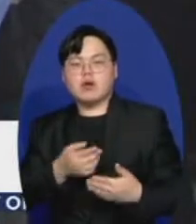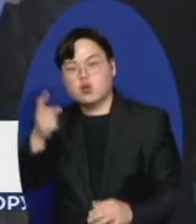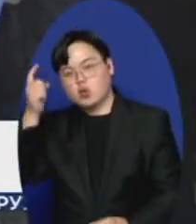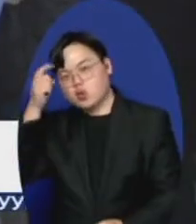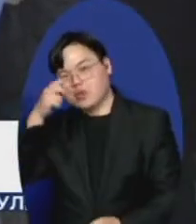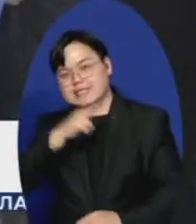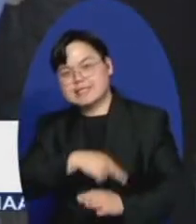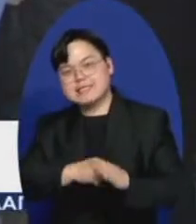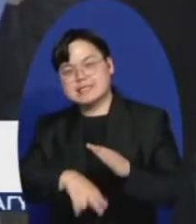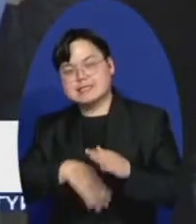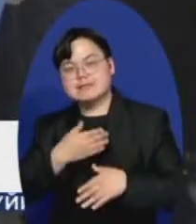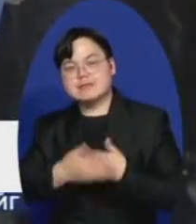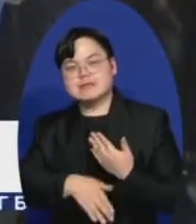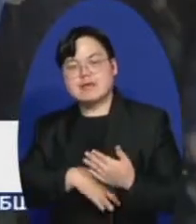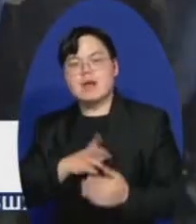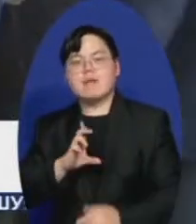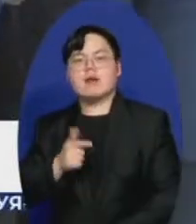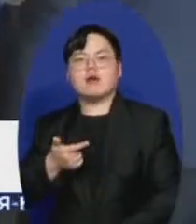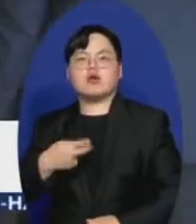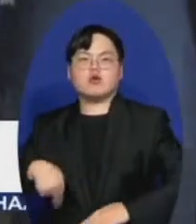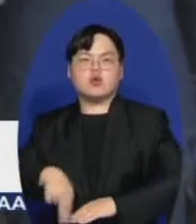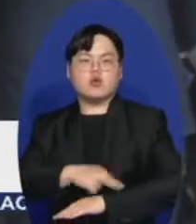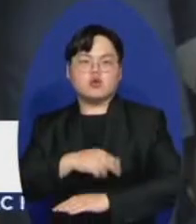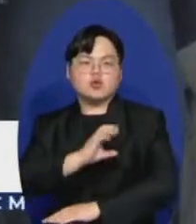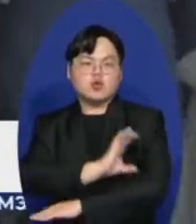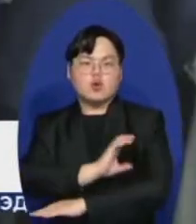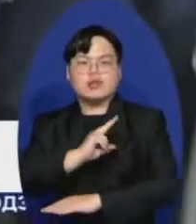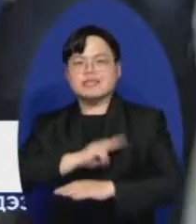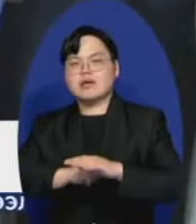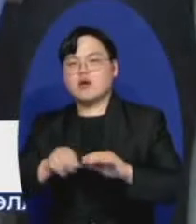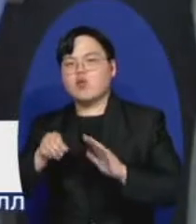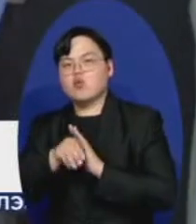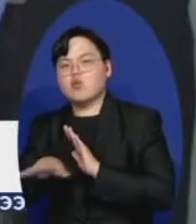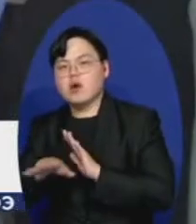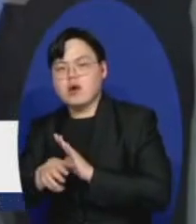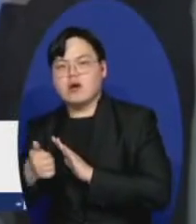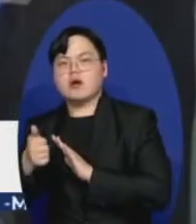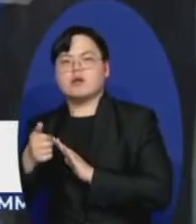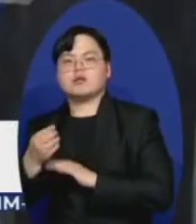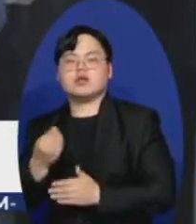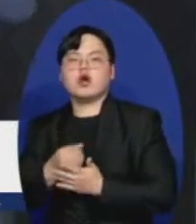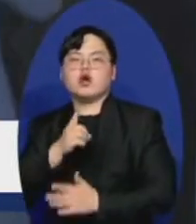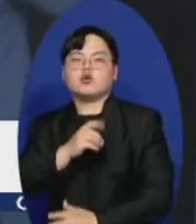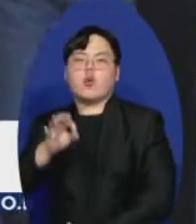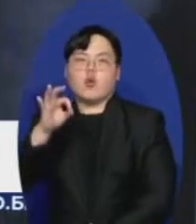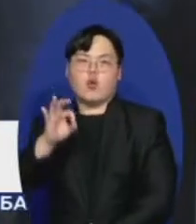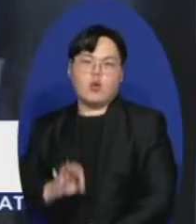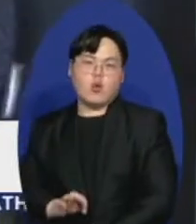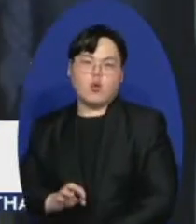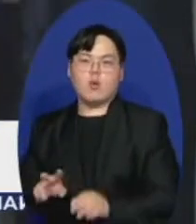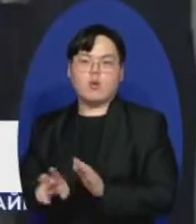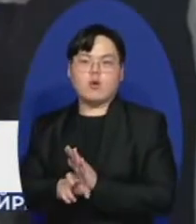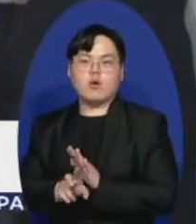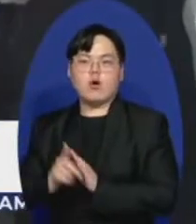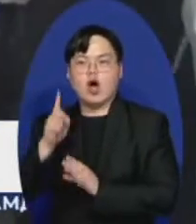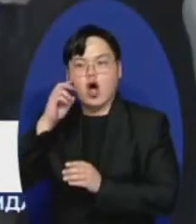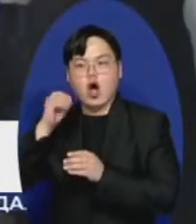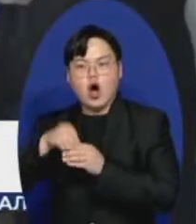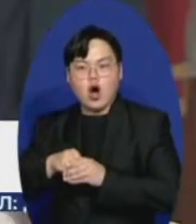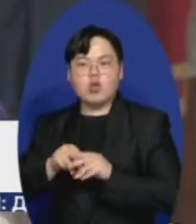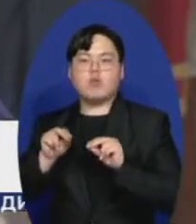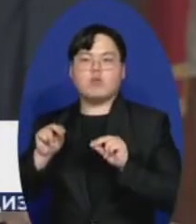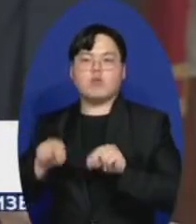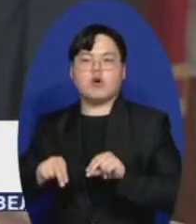Ингэснээр Баянгол дүүргийн хэмжээнд сургууль цэцэрлэгийн хүртэмж за 100% байна гэж ингэж